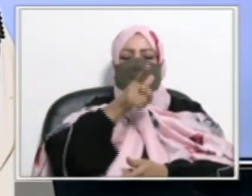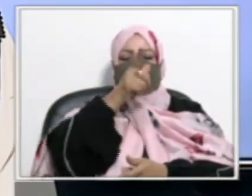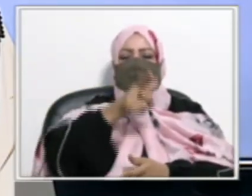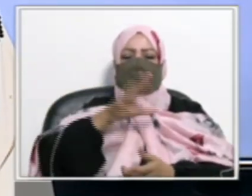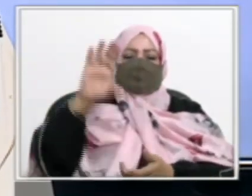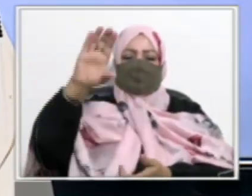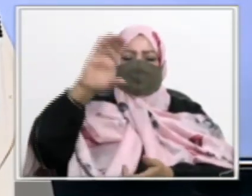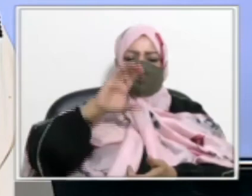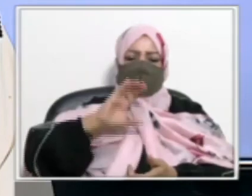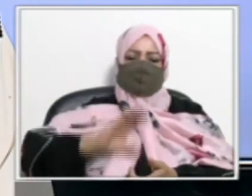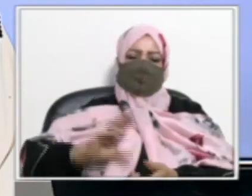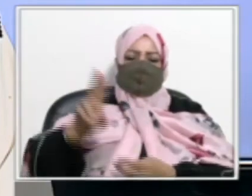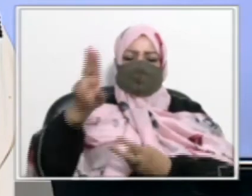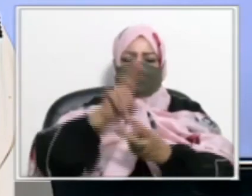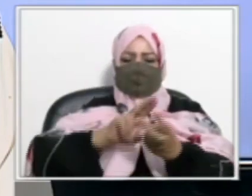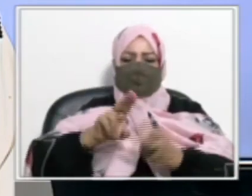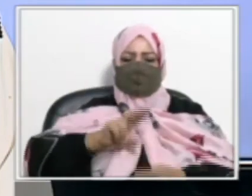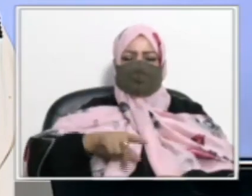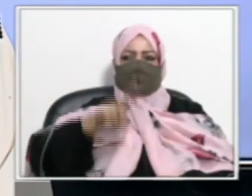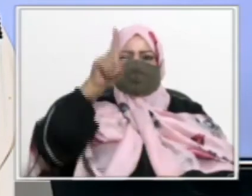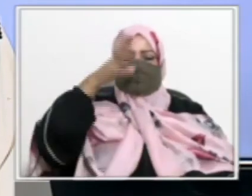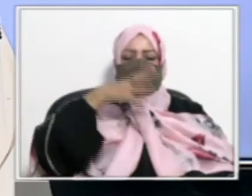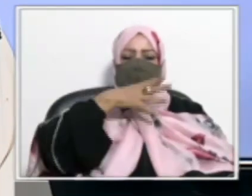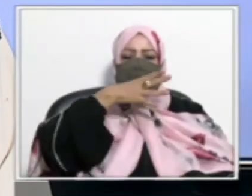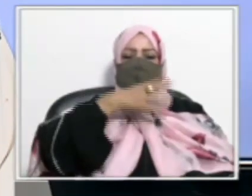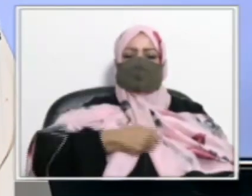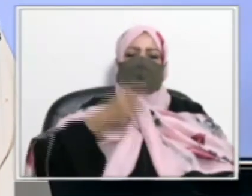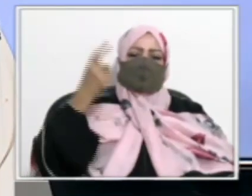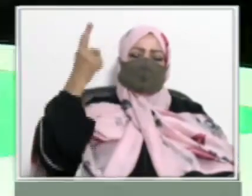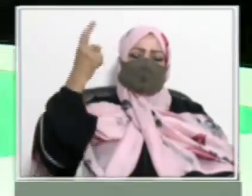آخر. السلام عليكم ورحمة الله وبركاته.